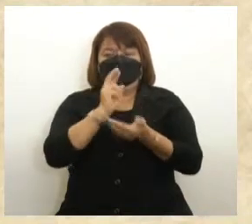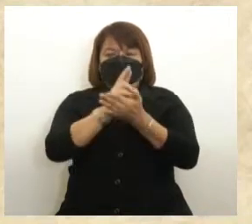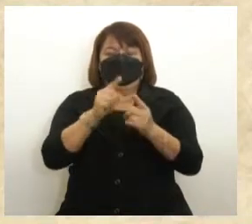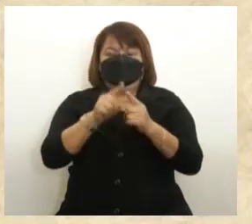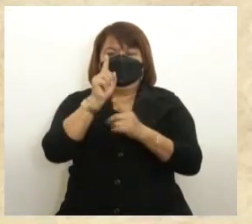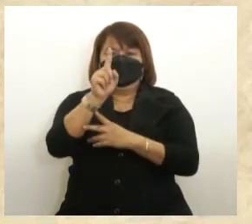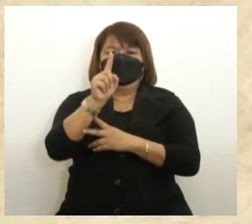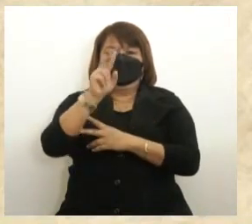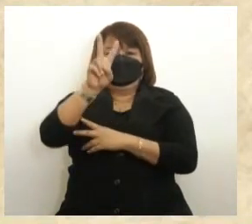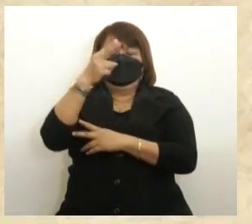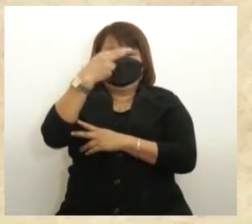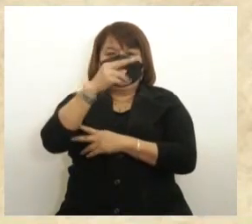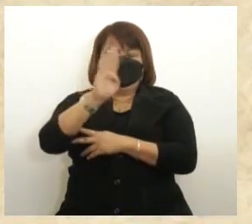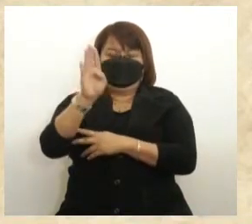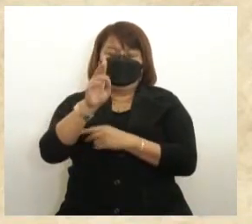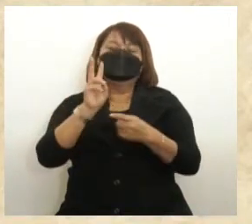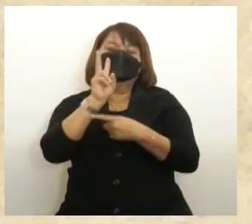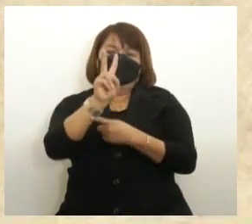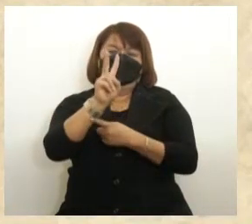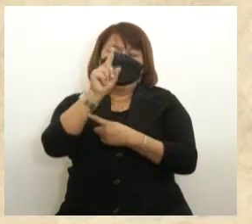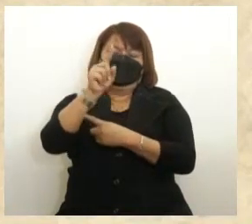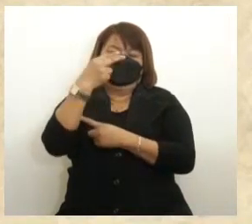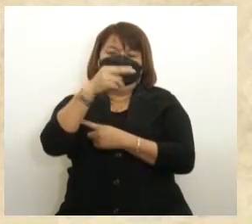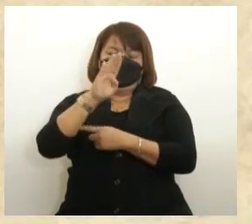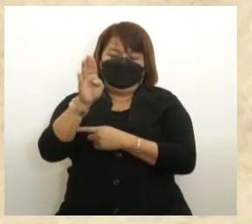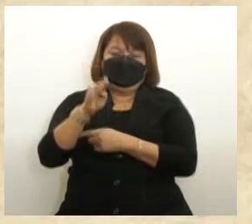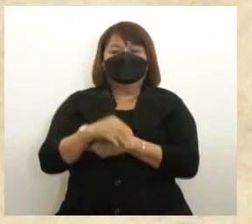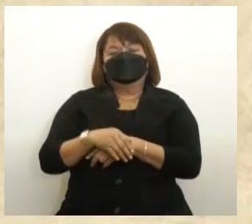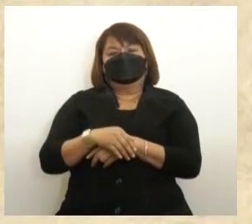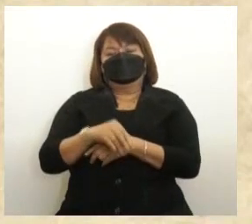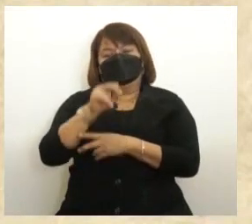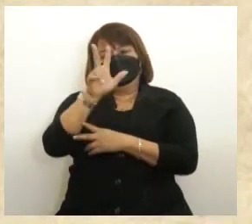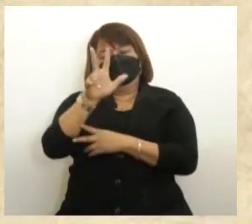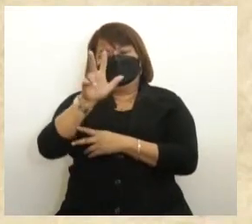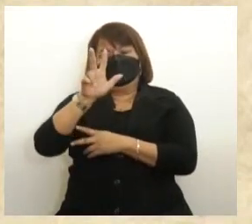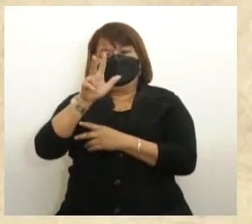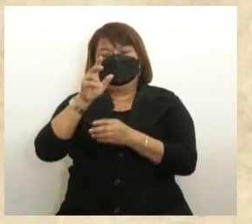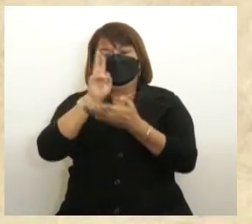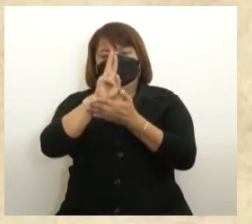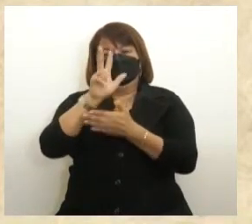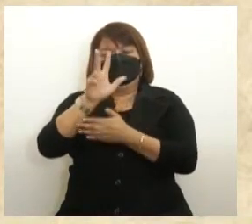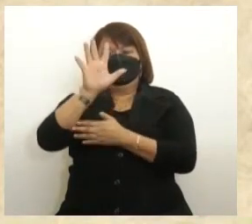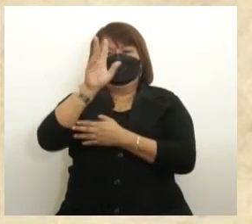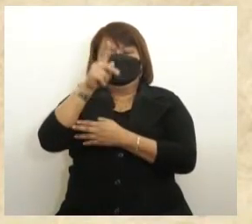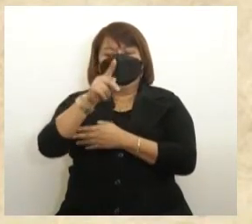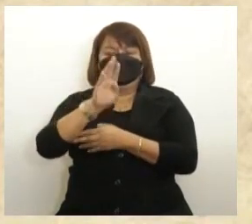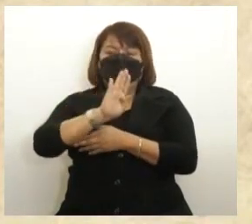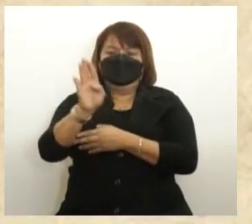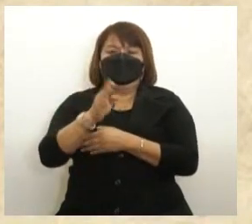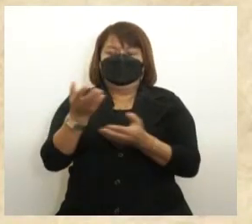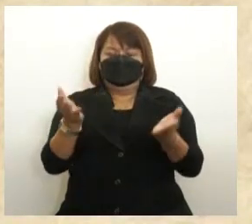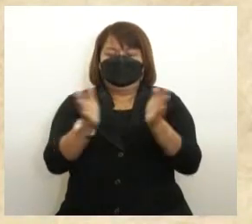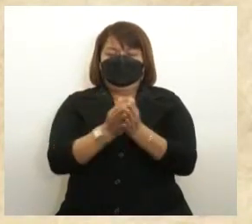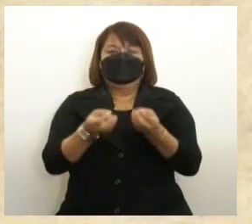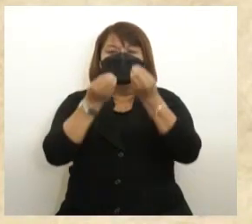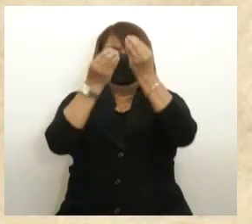ค่ะ 20,000 บาทลำดับที่2 10,000 บาทแล้วก็รางวัลที่3 5,000 บาทนะคะยังไงก็ร่วมส่งผลงาน